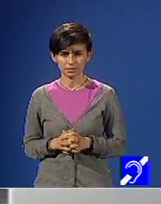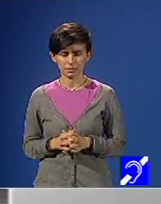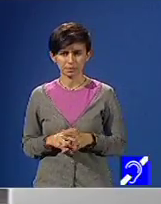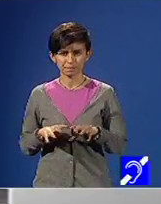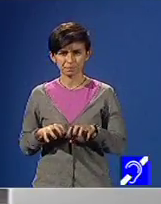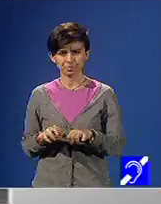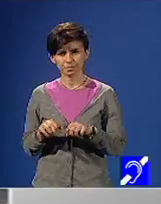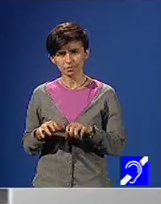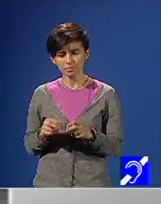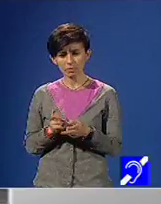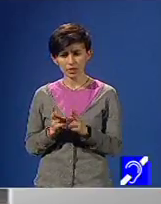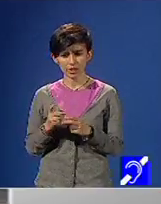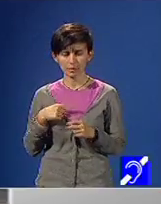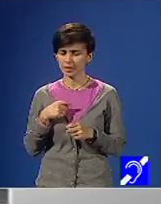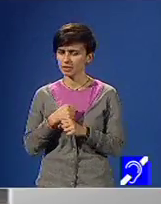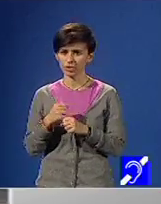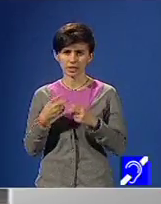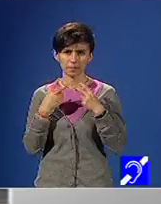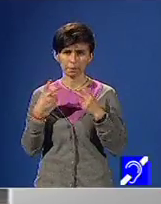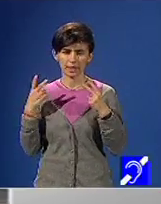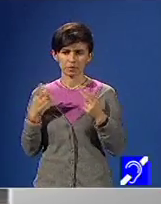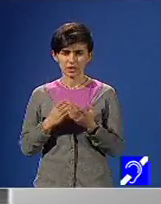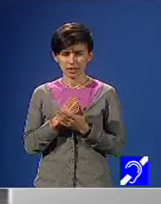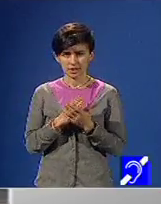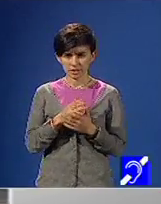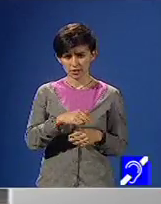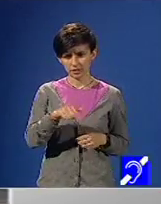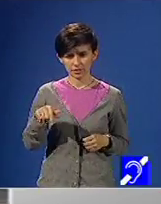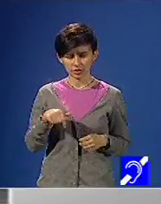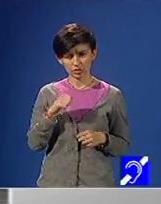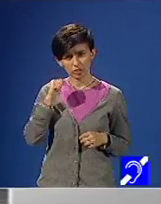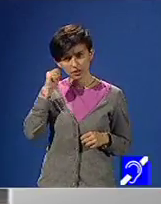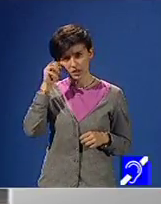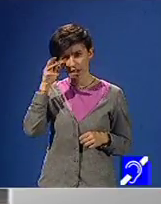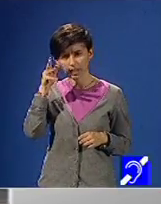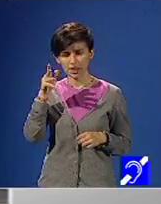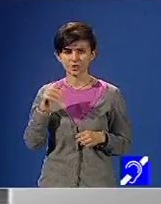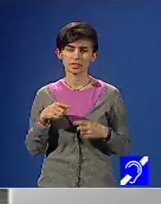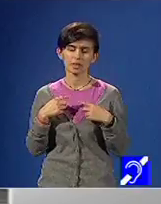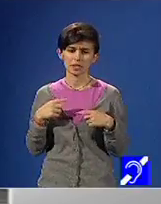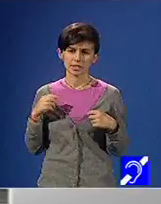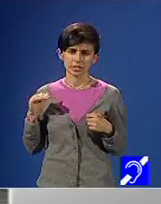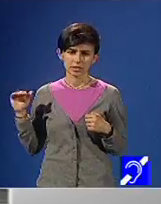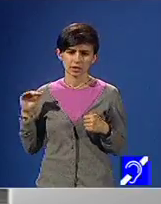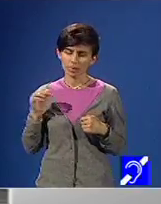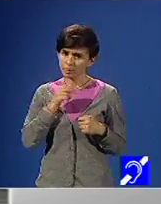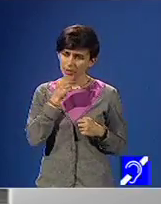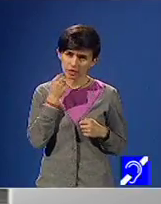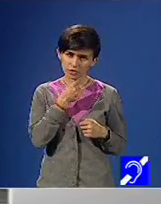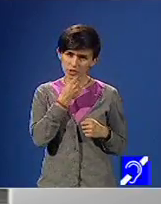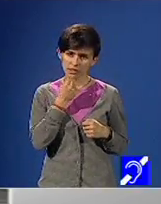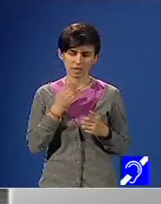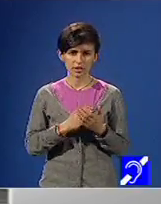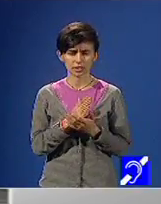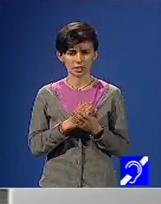Kinetoterapia este foarte importantă în serviciul nostru. În fiecare zi, fiecare dintre copii beneficiază de servicii de